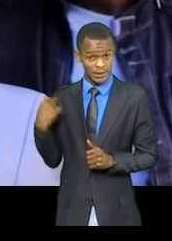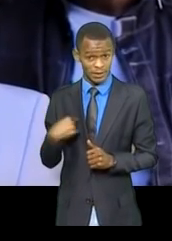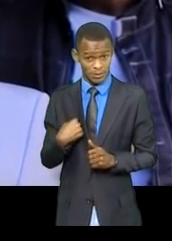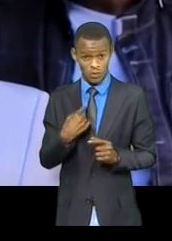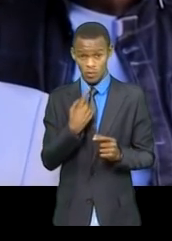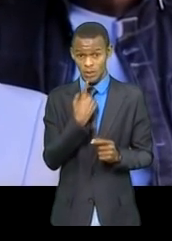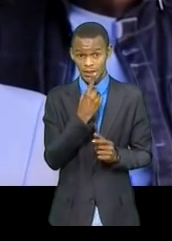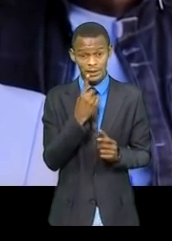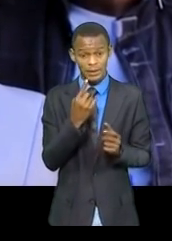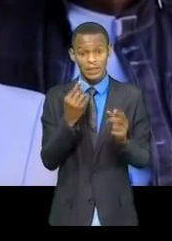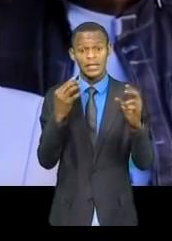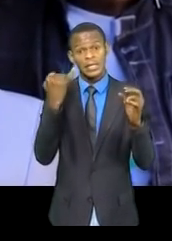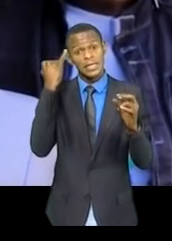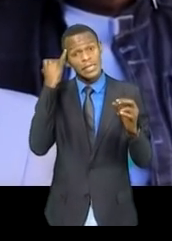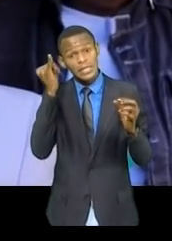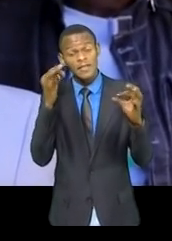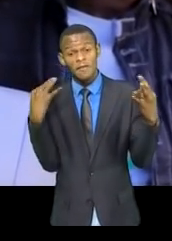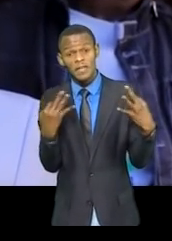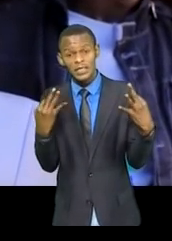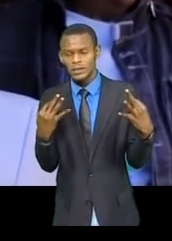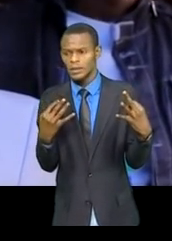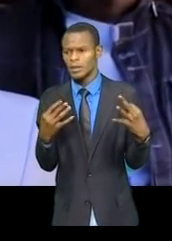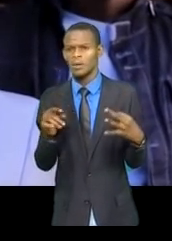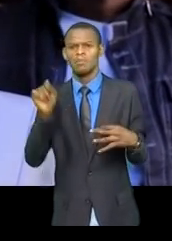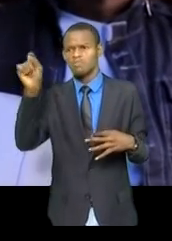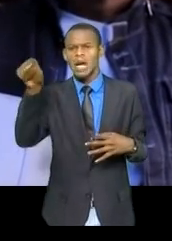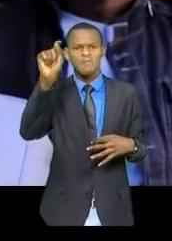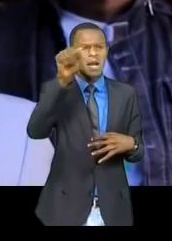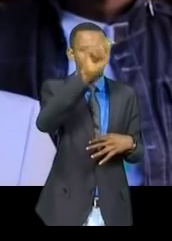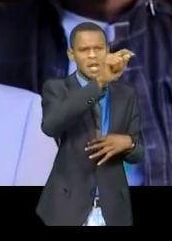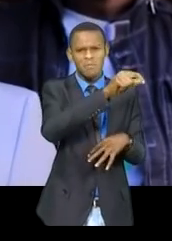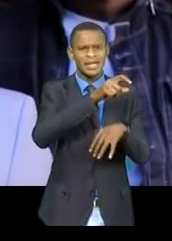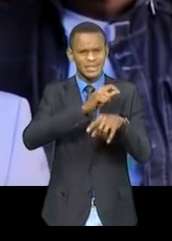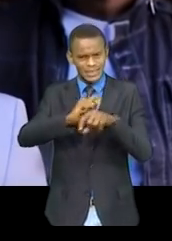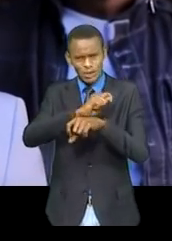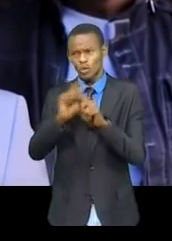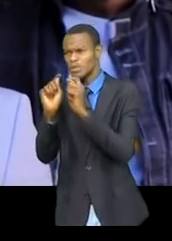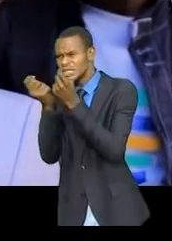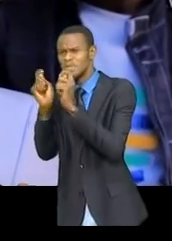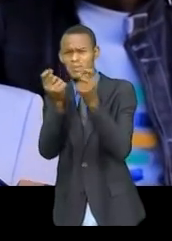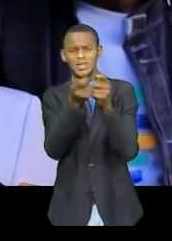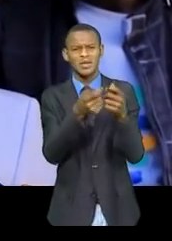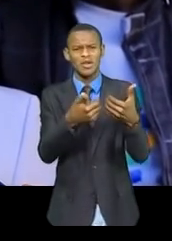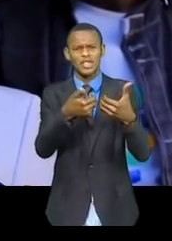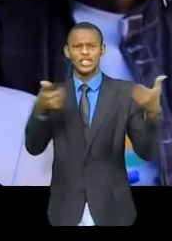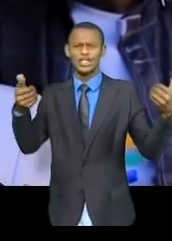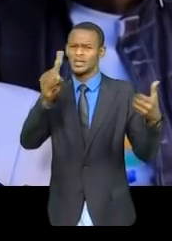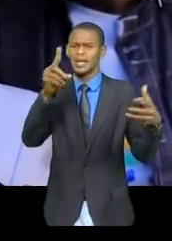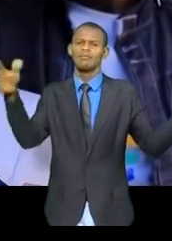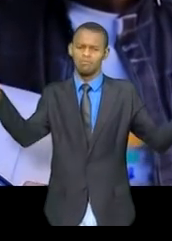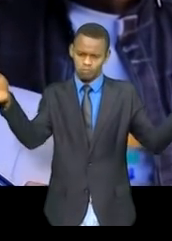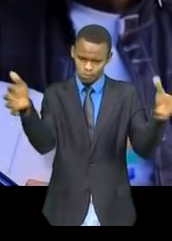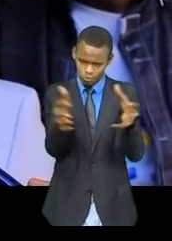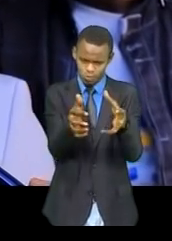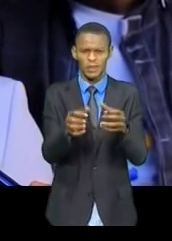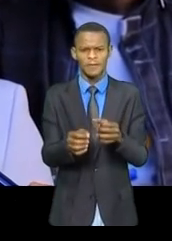comme peuple autochtone, ici du territoire de Kailo, faire la promotion de nos valeurs culturelles et de trouver à revendiquer les